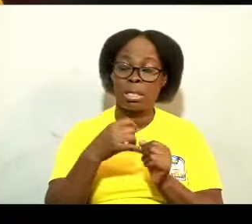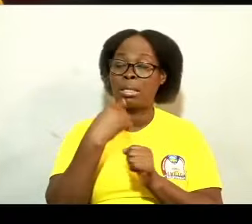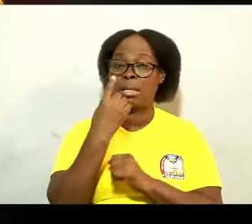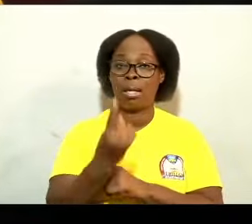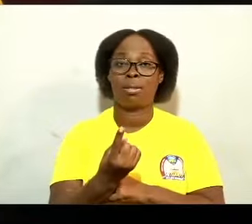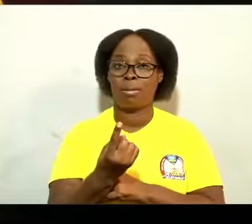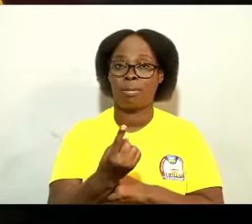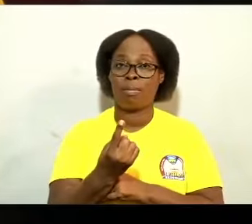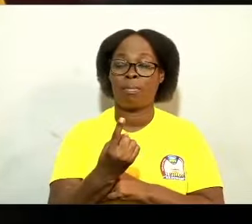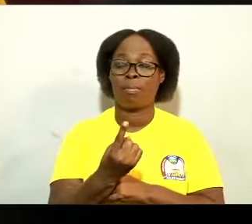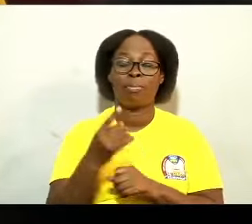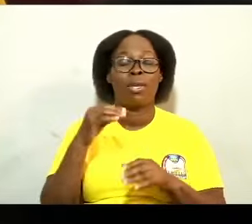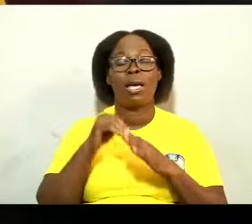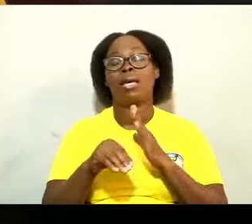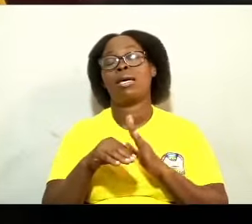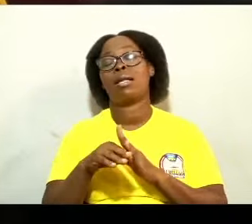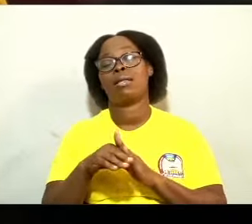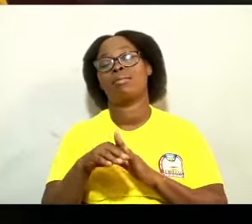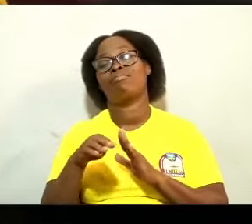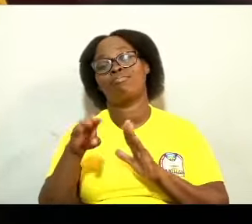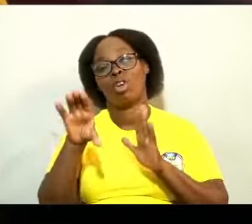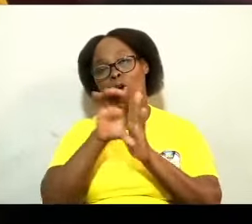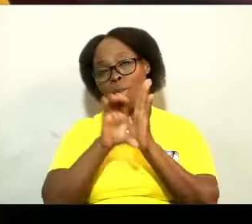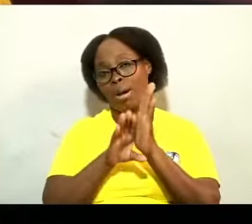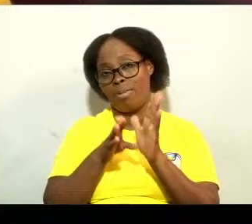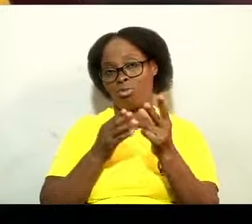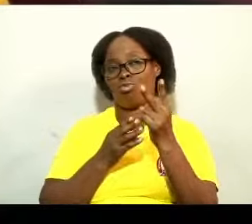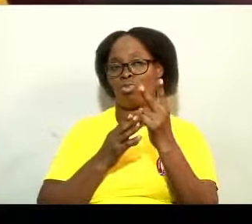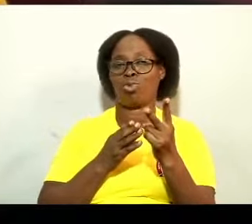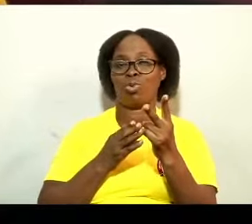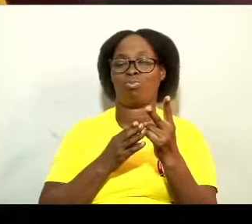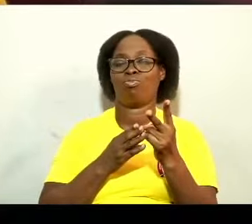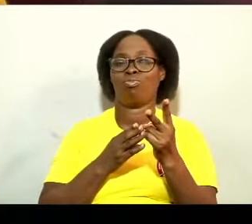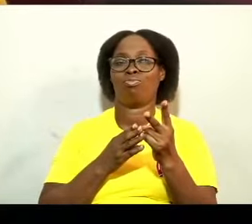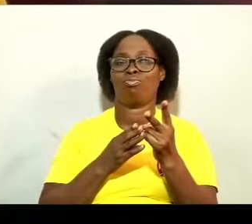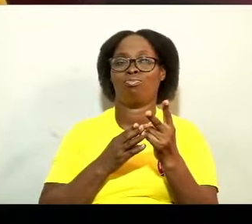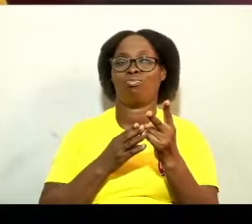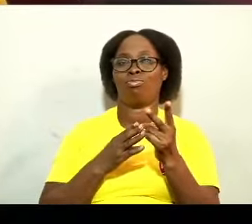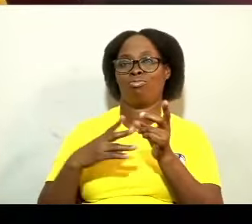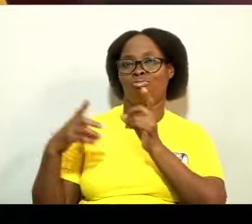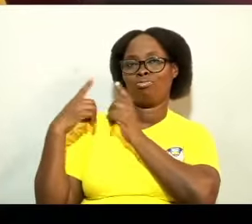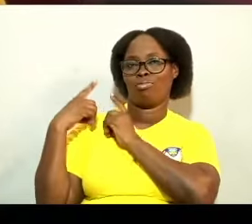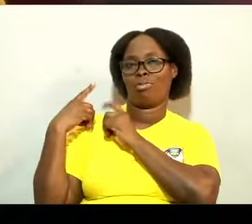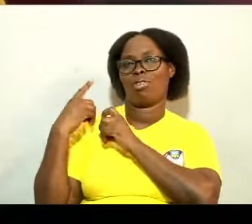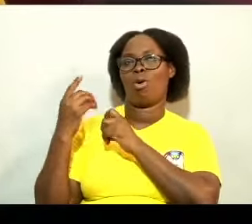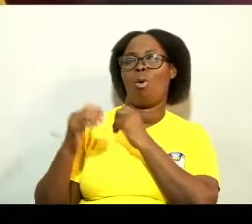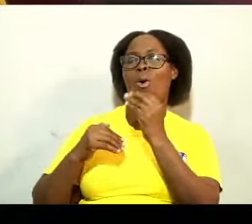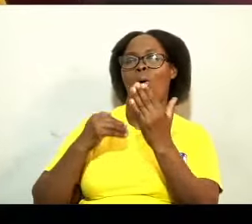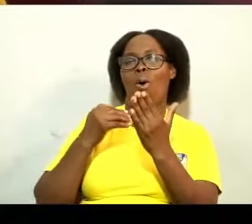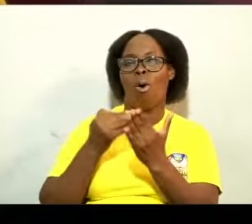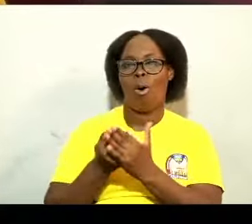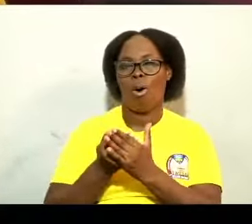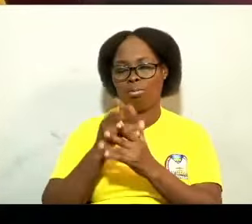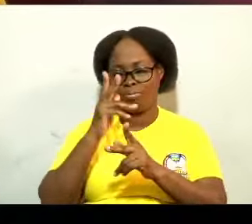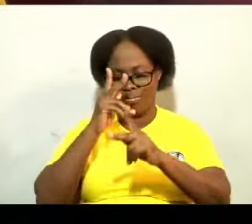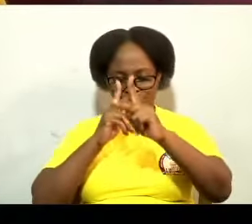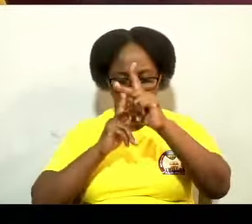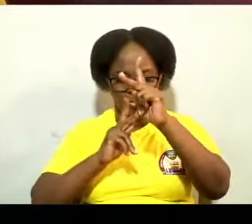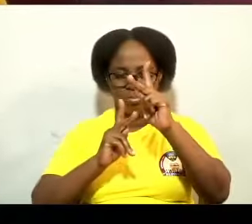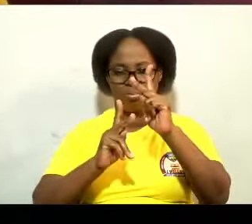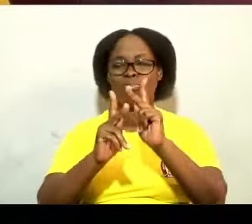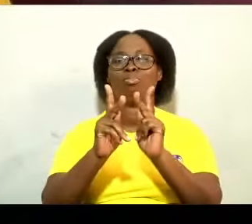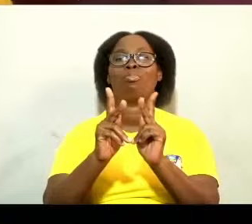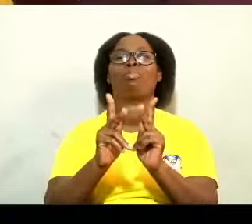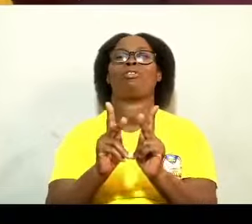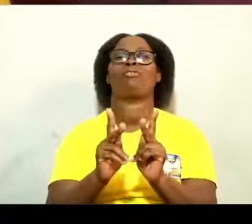anasema katika amri hizi mbili utegemea torati yote na manabii. Kwa hiyo